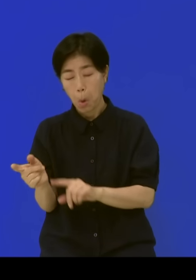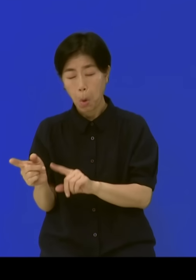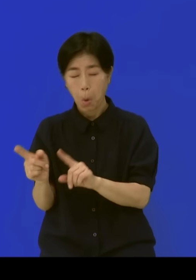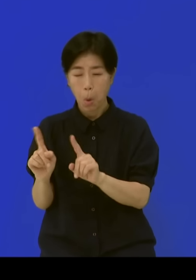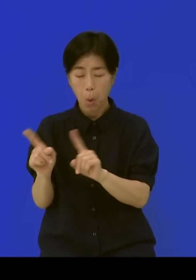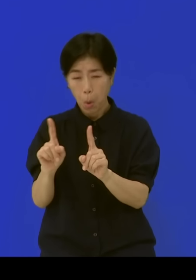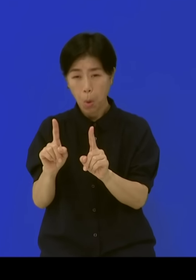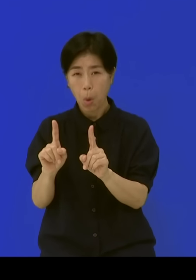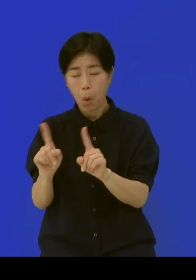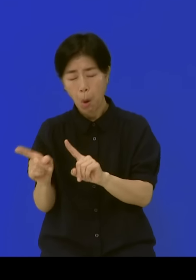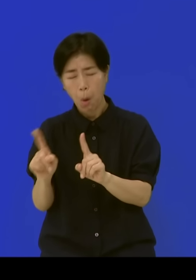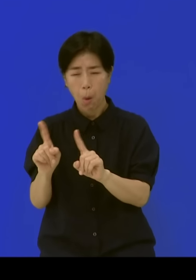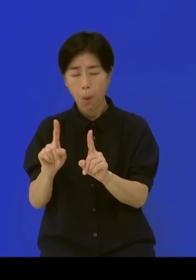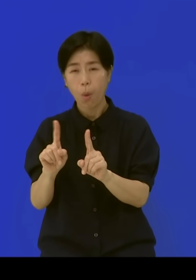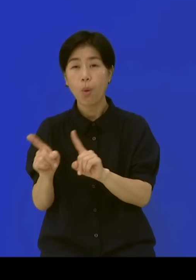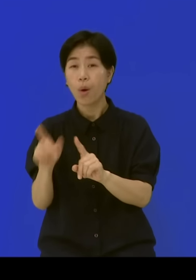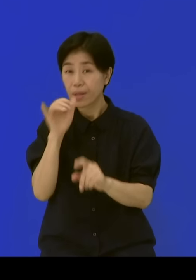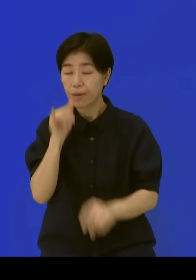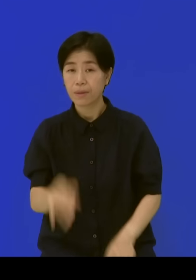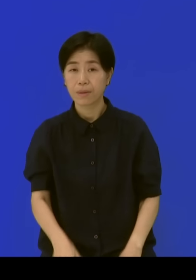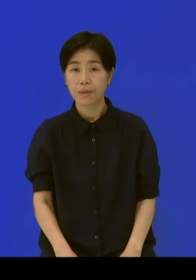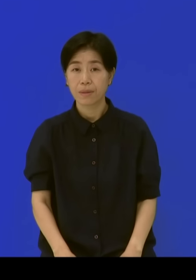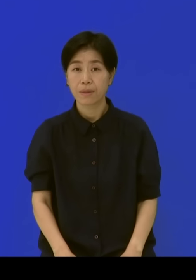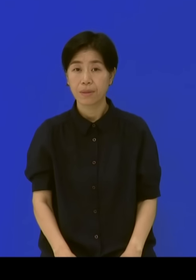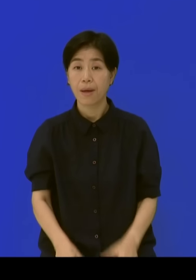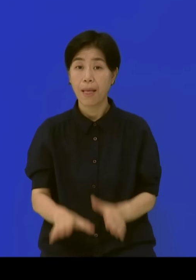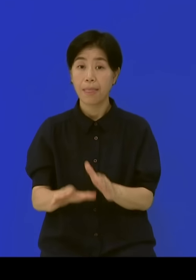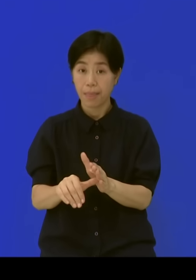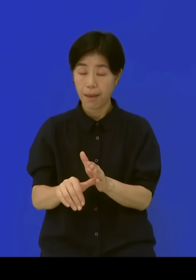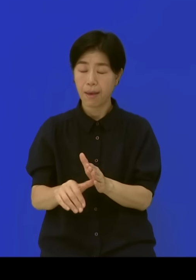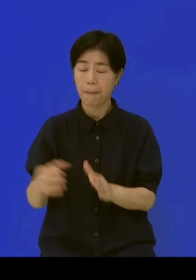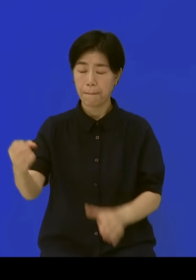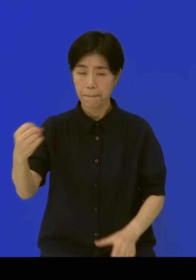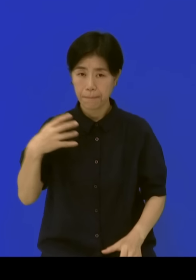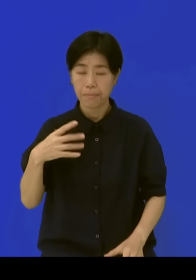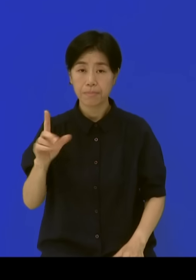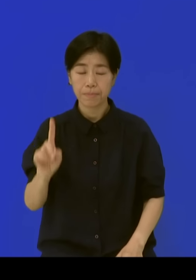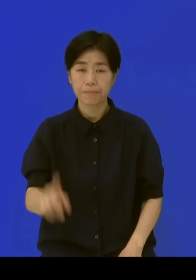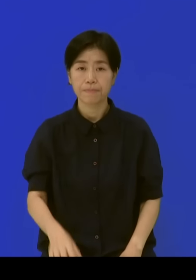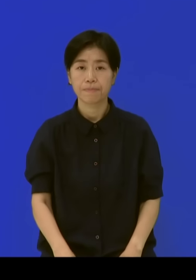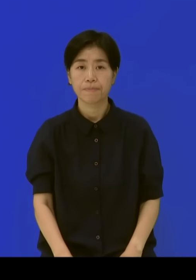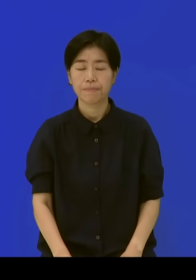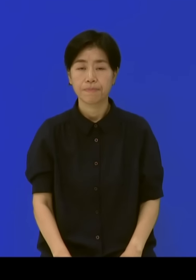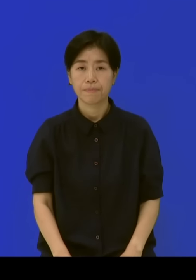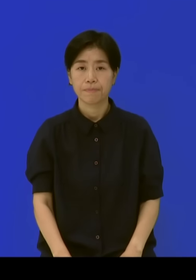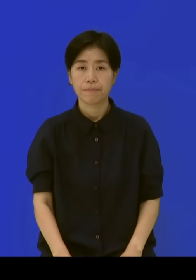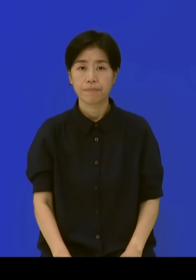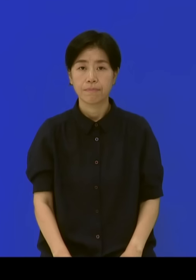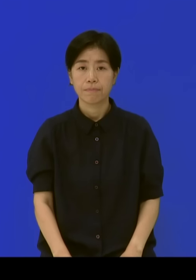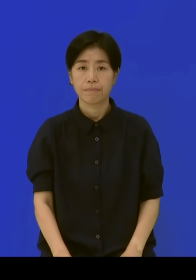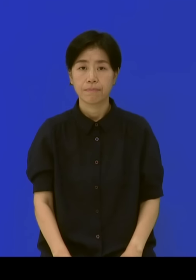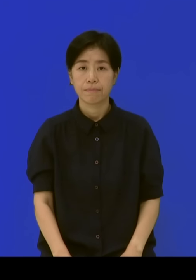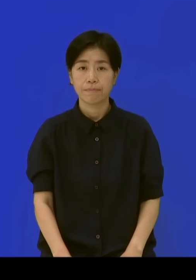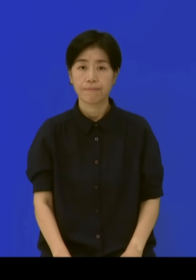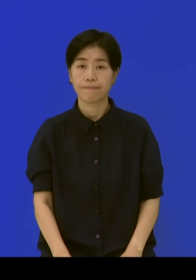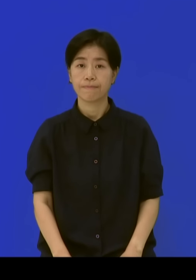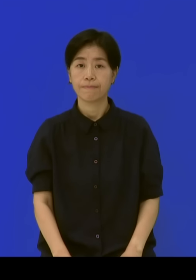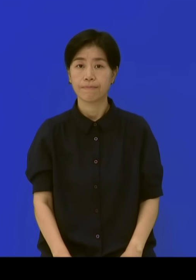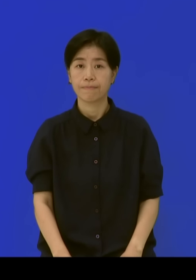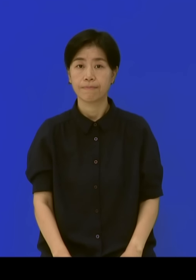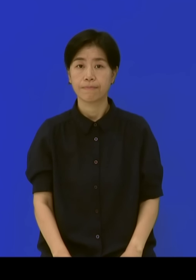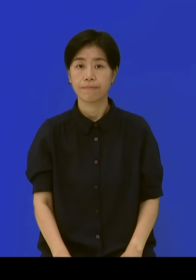이게 반복했다가 점점 떨어지고 가시는데 그래도 기력이 있으셨을 때 저한테 그 대답을 해주셨어요.